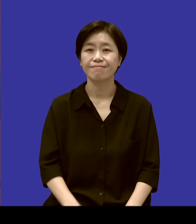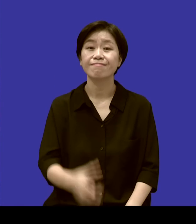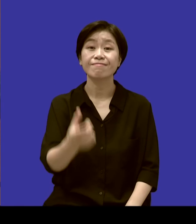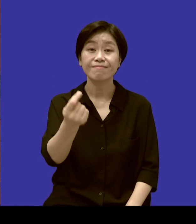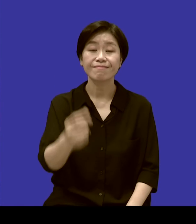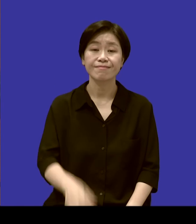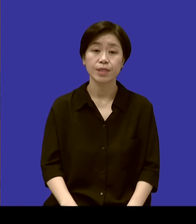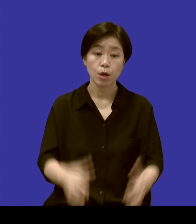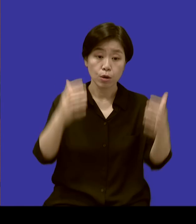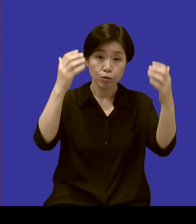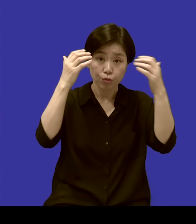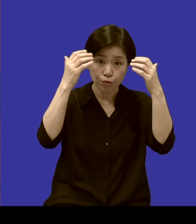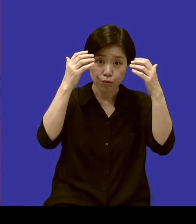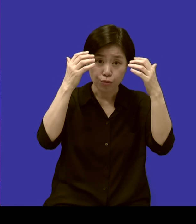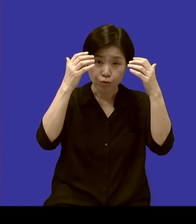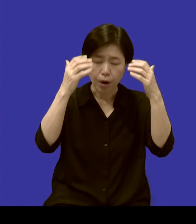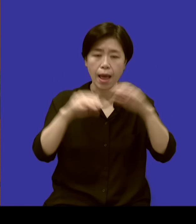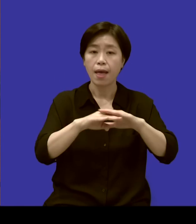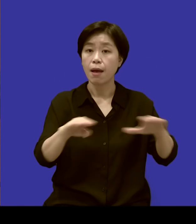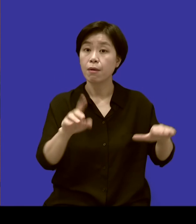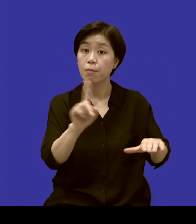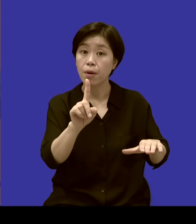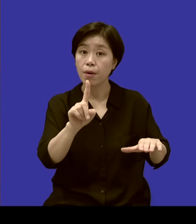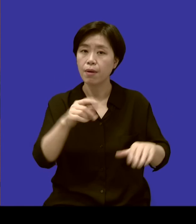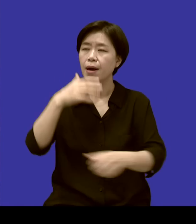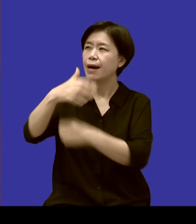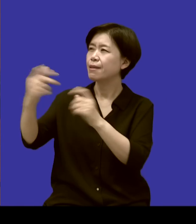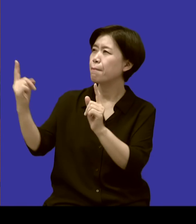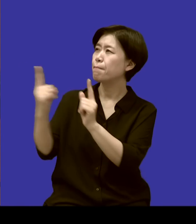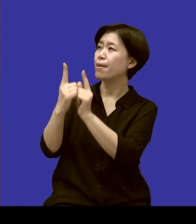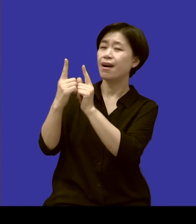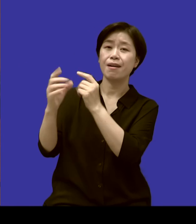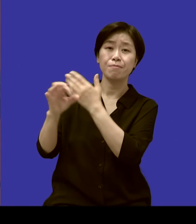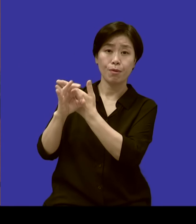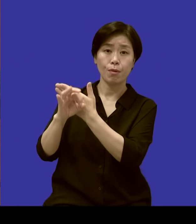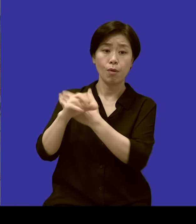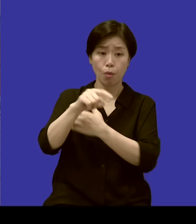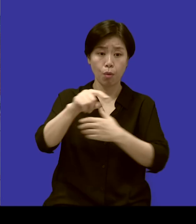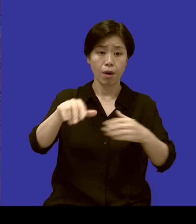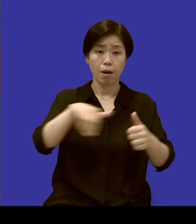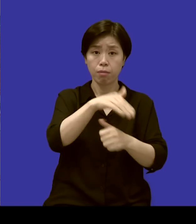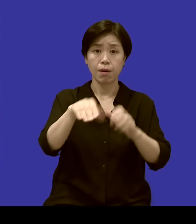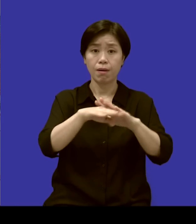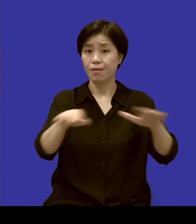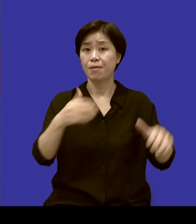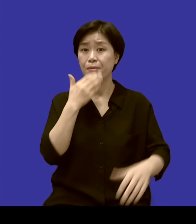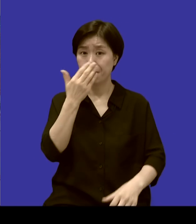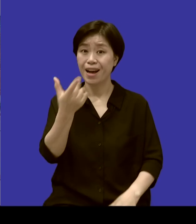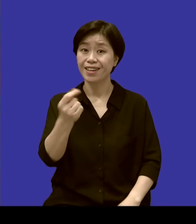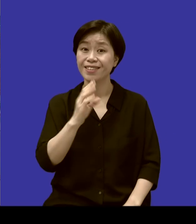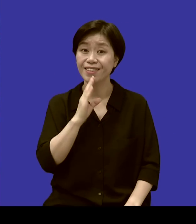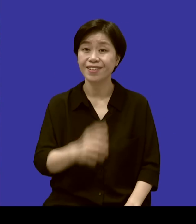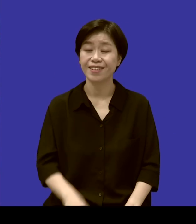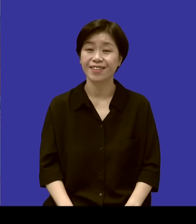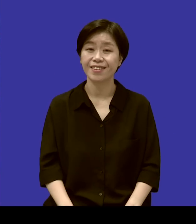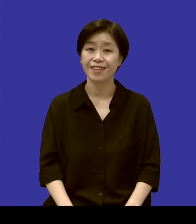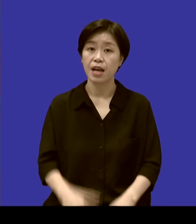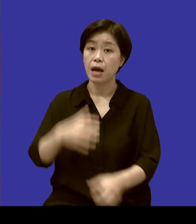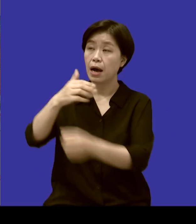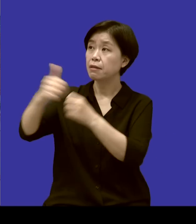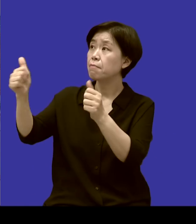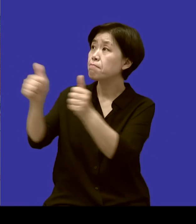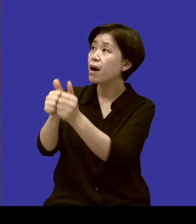광야대학교 졸업장은 총장님이신 하나님을 찾아가면 졸업장을 주셔서 그곳을 나올 수가 있네요. 그렇죠. 그죠? 하나님을 안 찾아가서